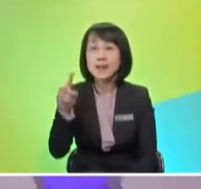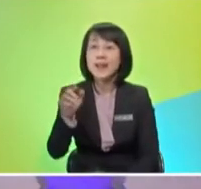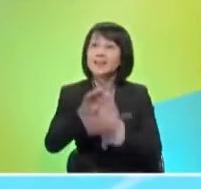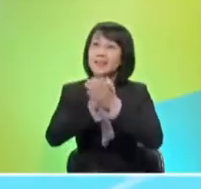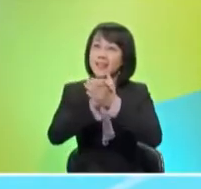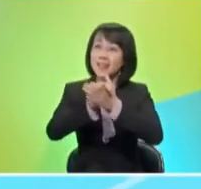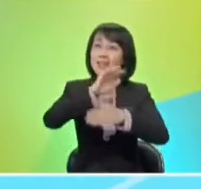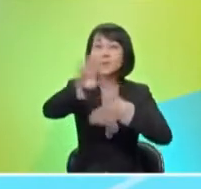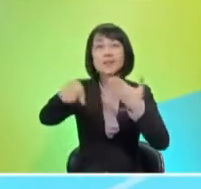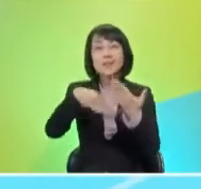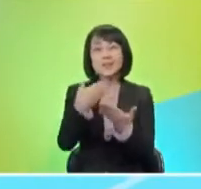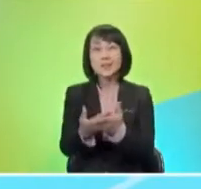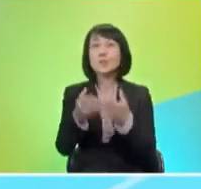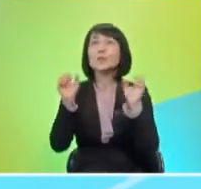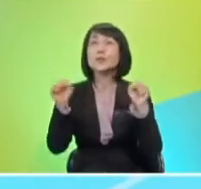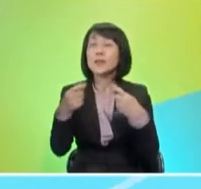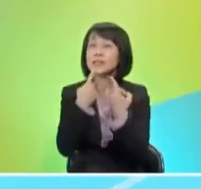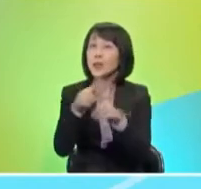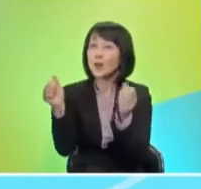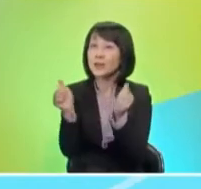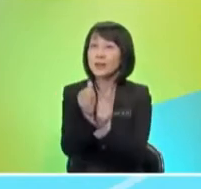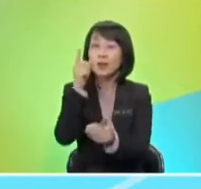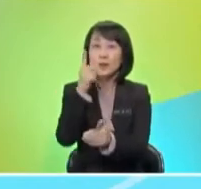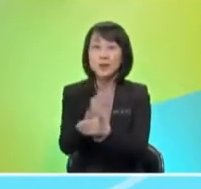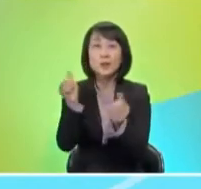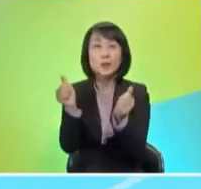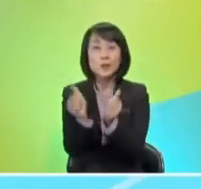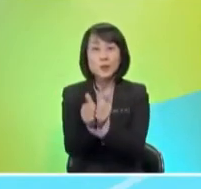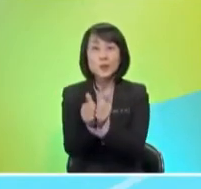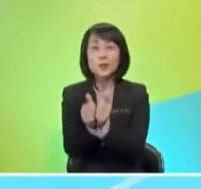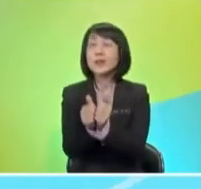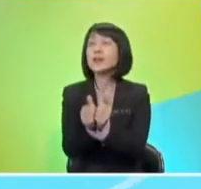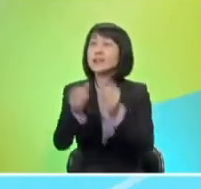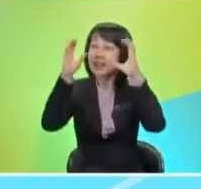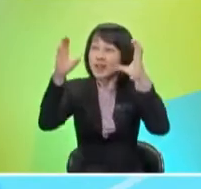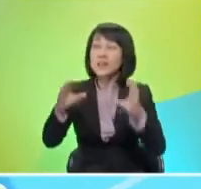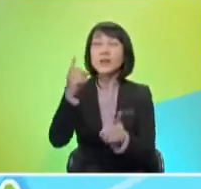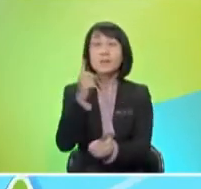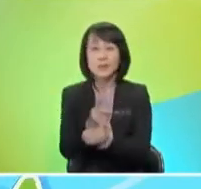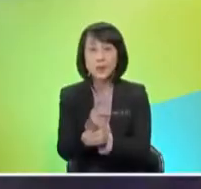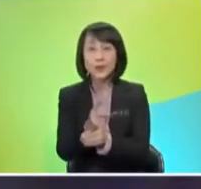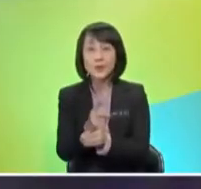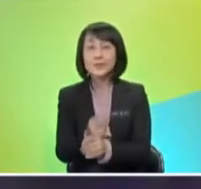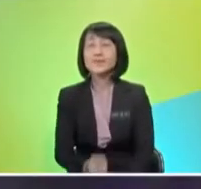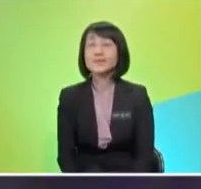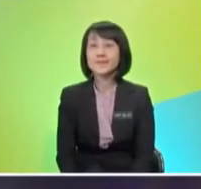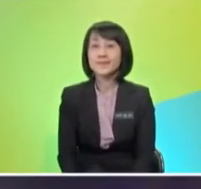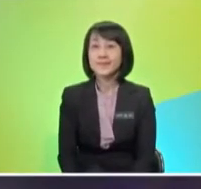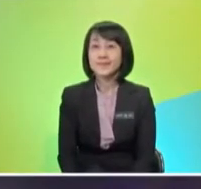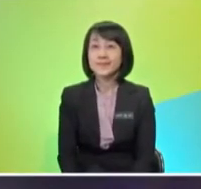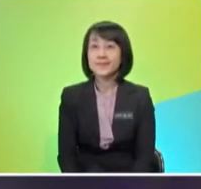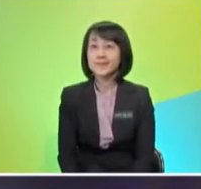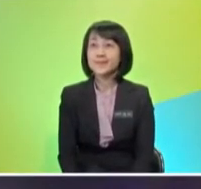semua dapat menjawab dengan betul nah menggunakan kaidah yang betul seperti mana yang Cik gue Tunjukkan tadi